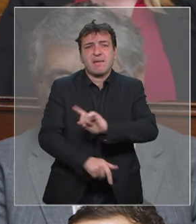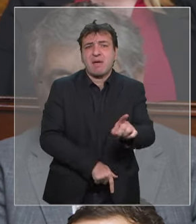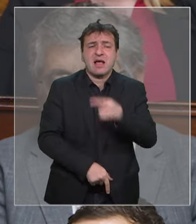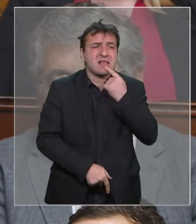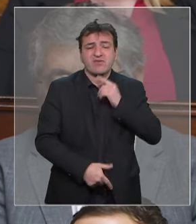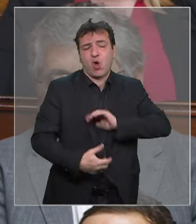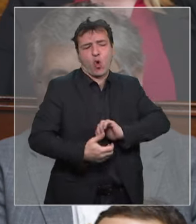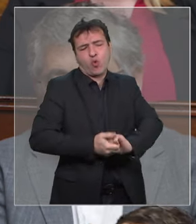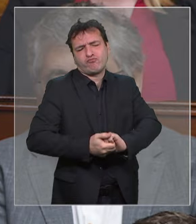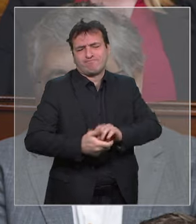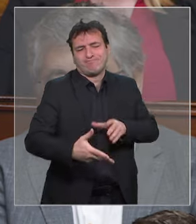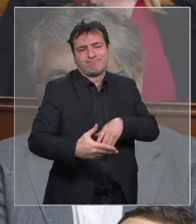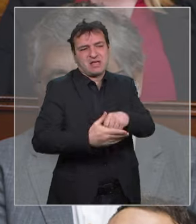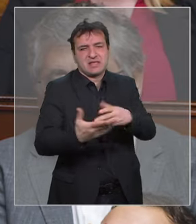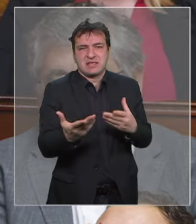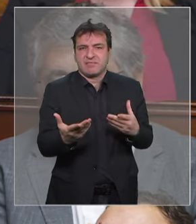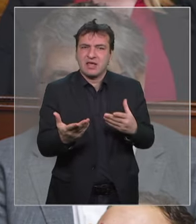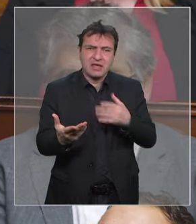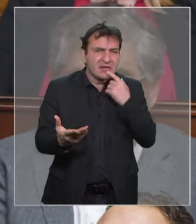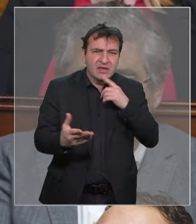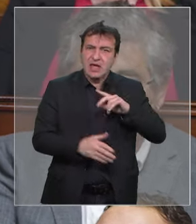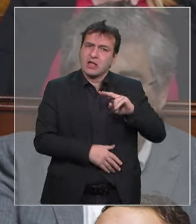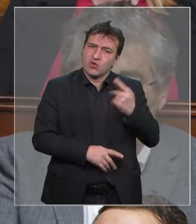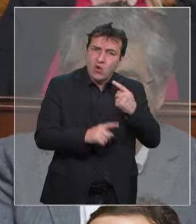complice. Ne pas le faire, c'est tuer ses enfants une seconde fois.